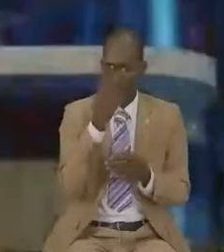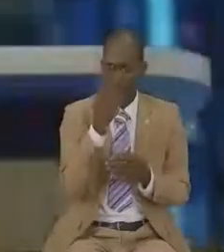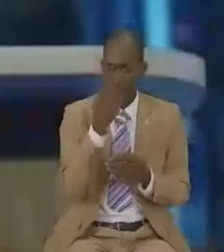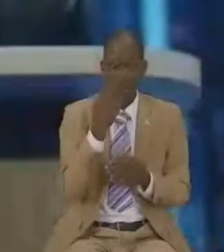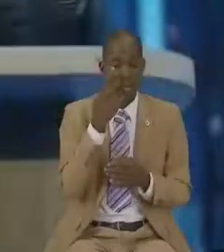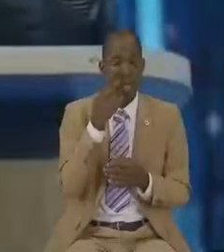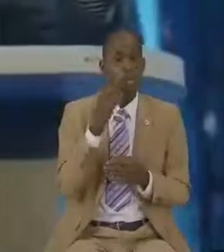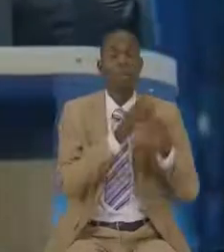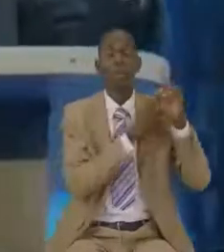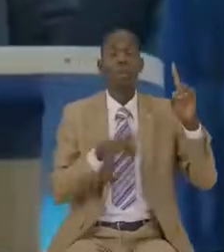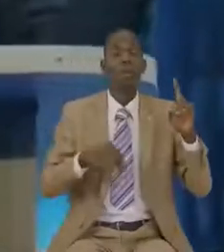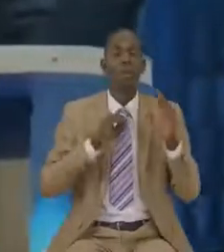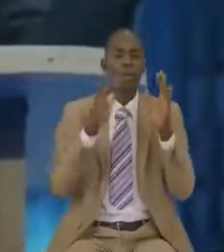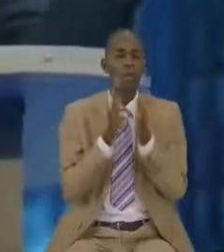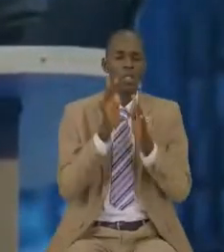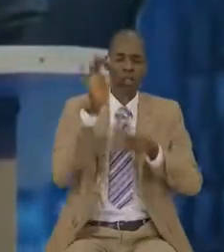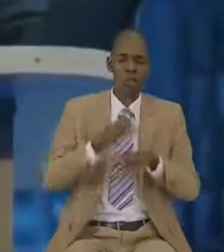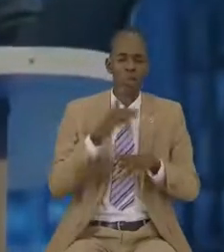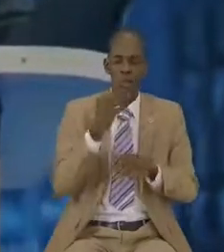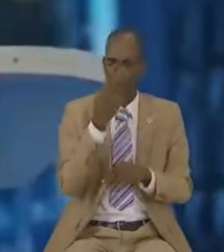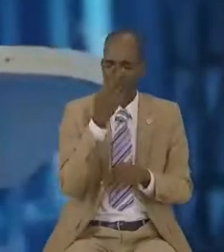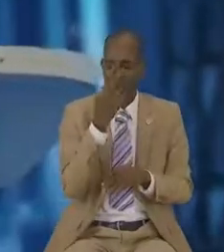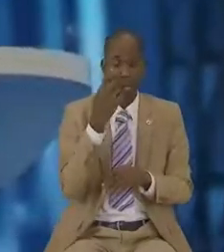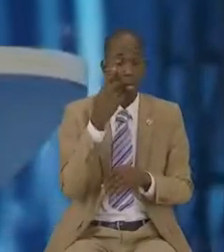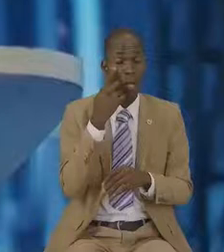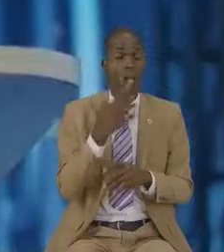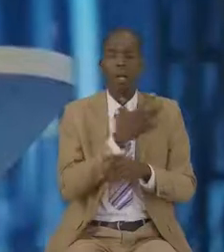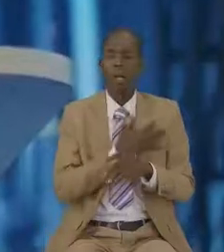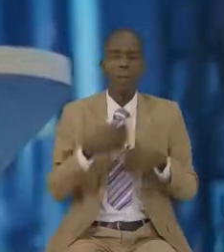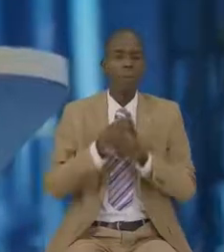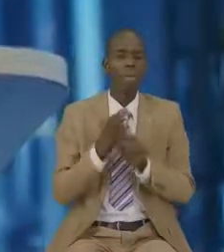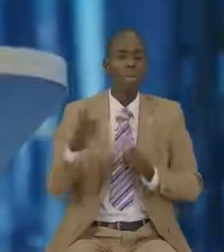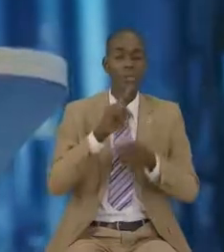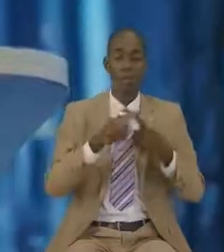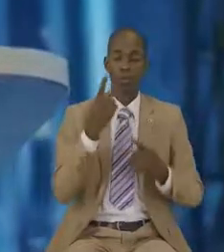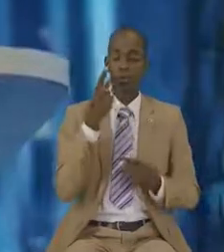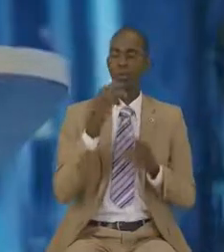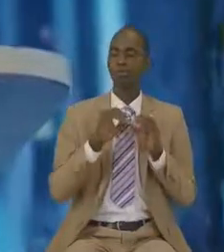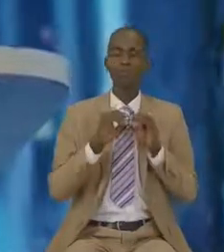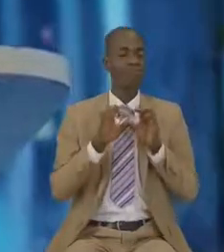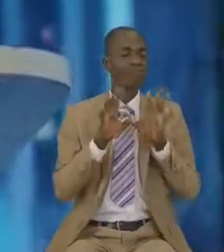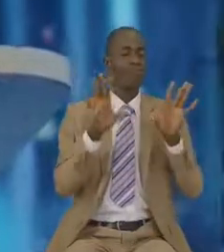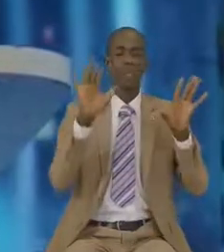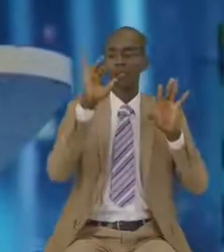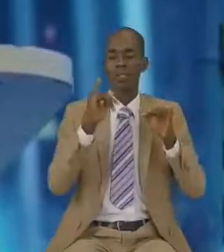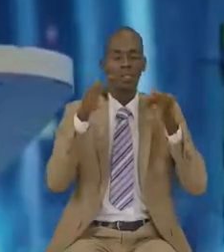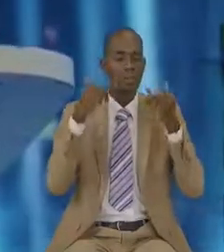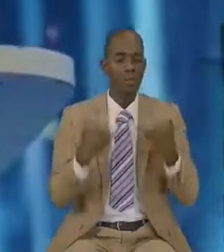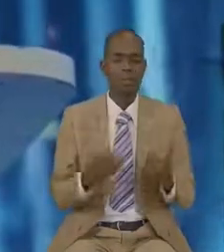je prie, touche les yeux aveugles et fais-les voir clairement maintenant au nom